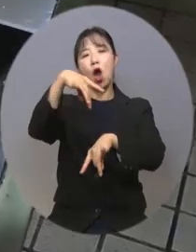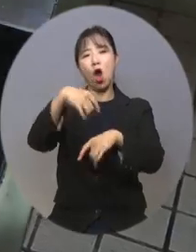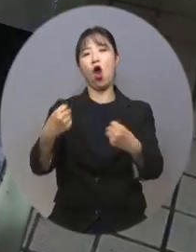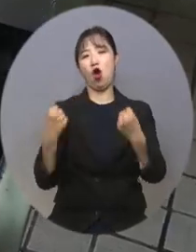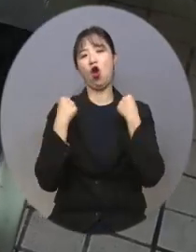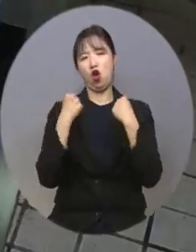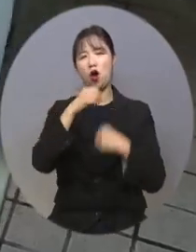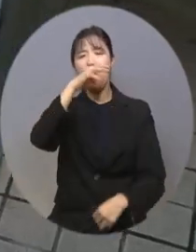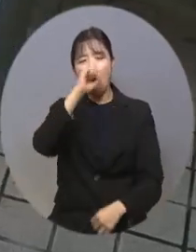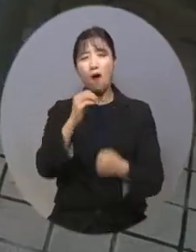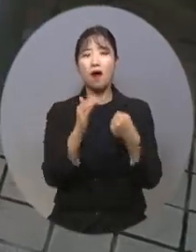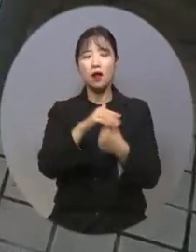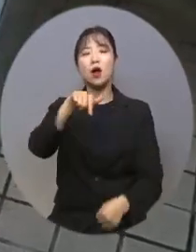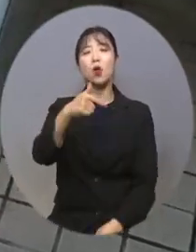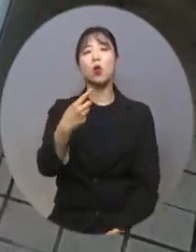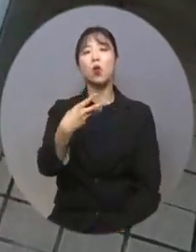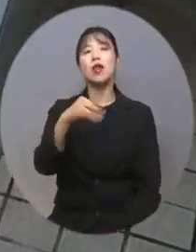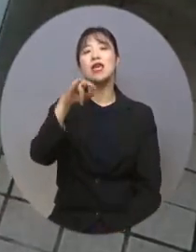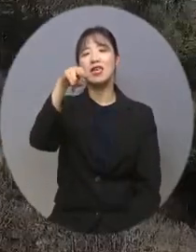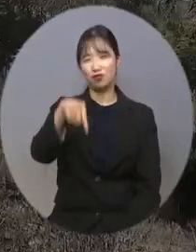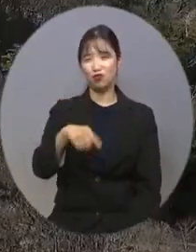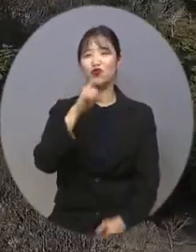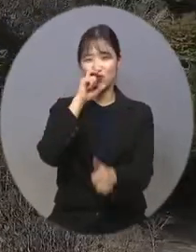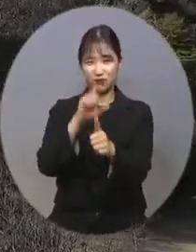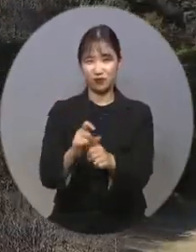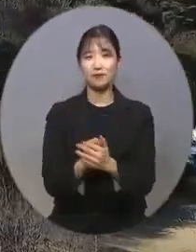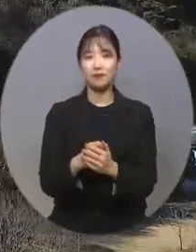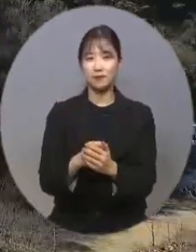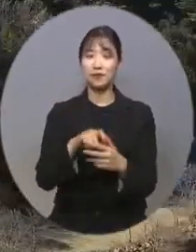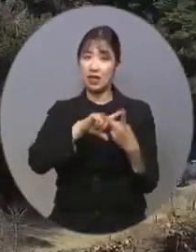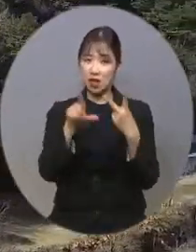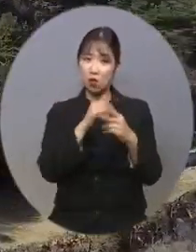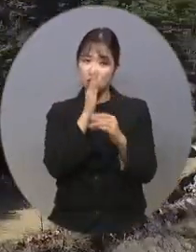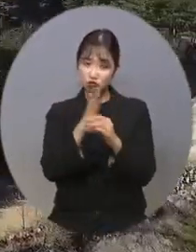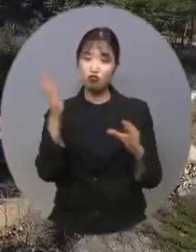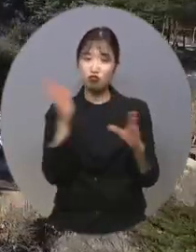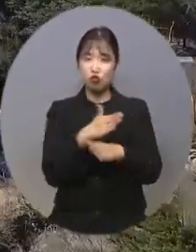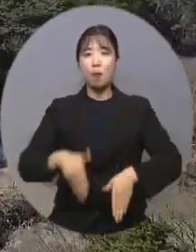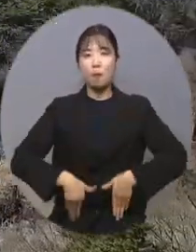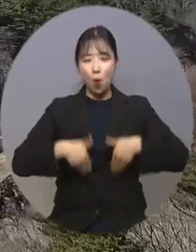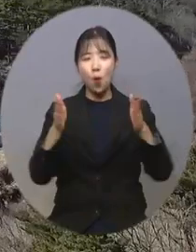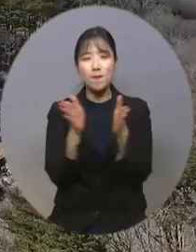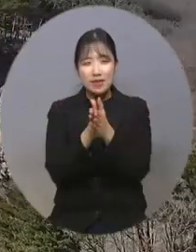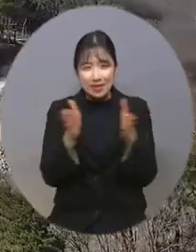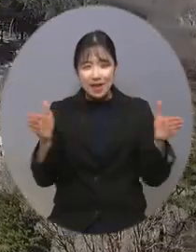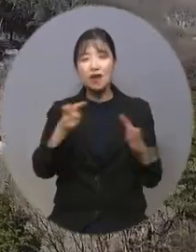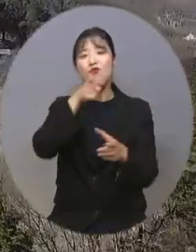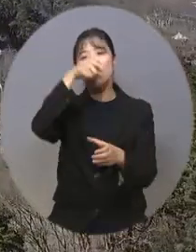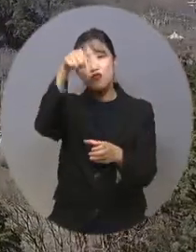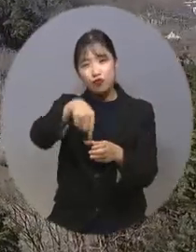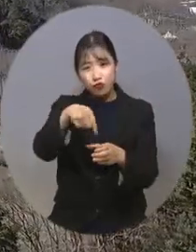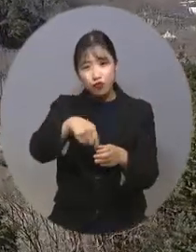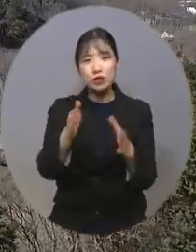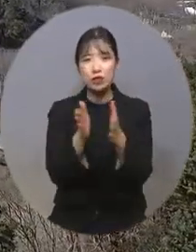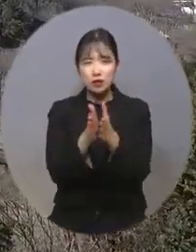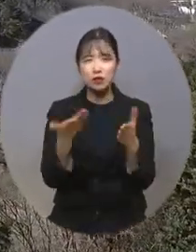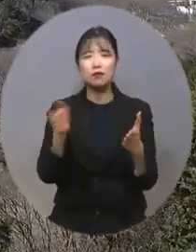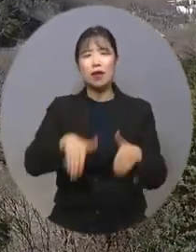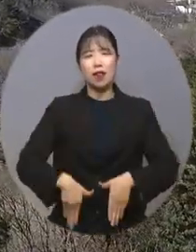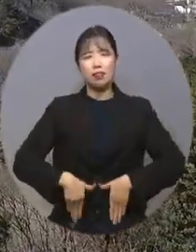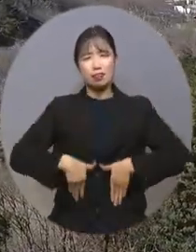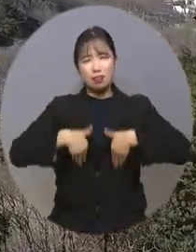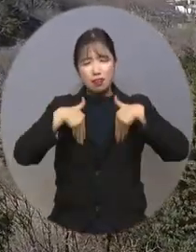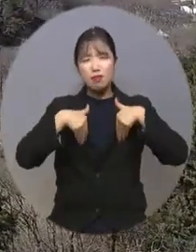일명 골리수라고도 불립니다. 지난달 중순부터 봄의 시작을 알리는 고로쇠 수액 채취가 시작됐지만 따뜻한 날씨와